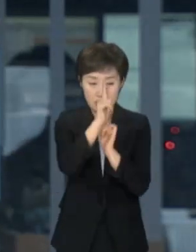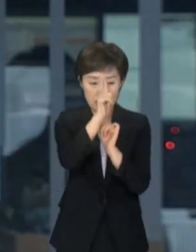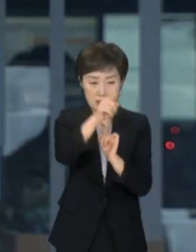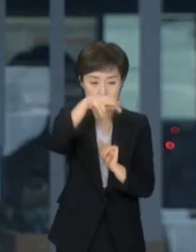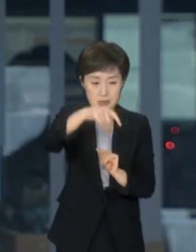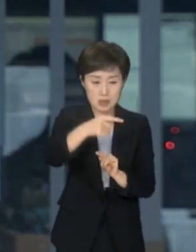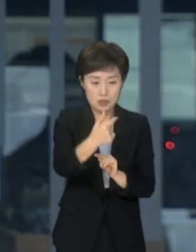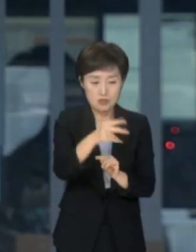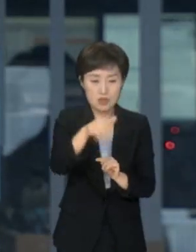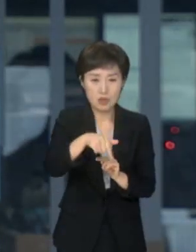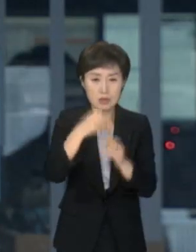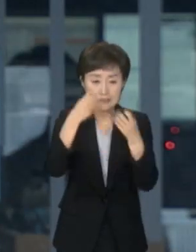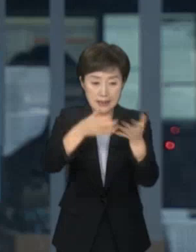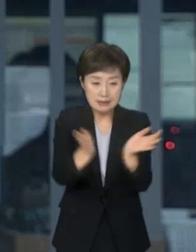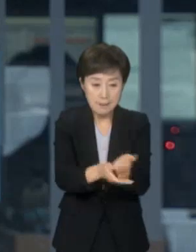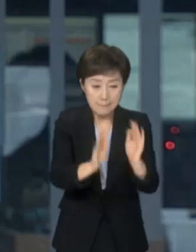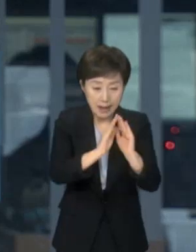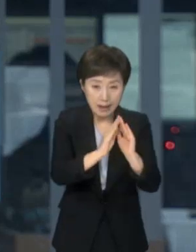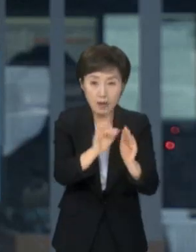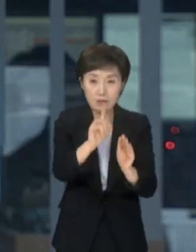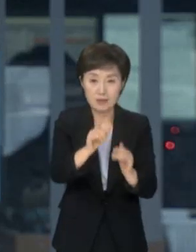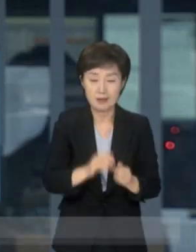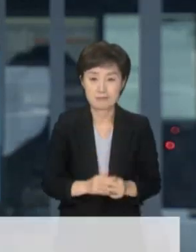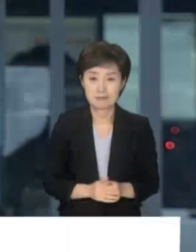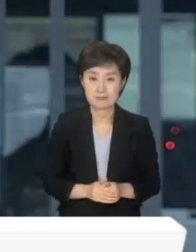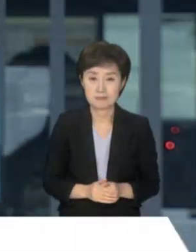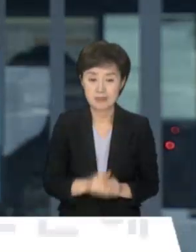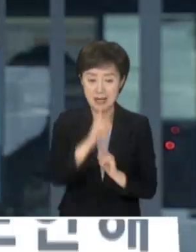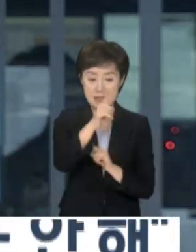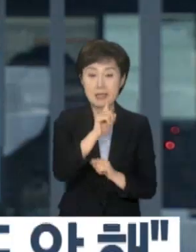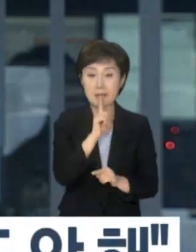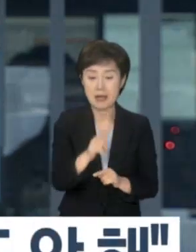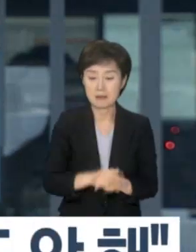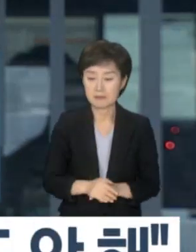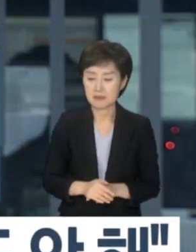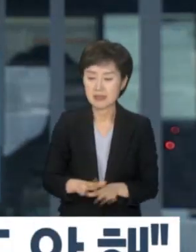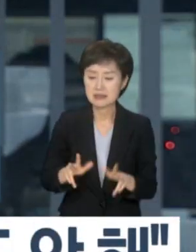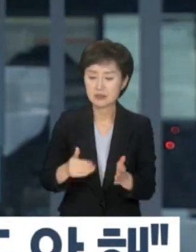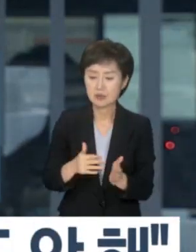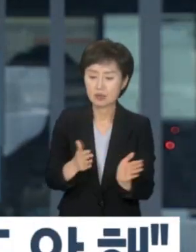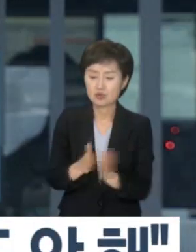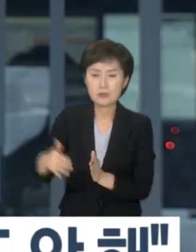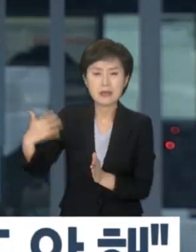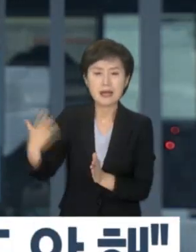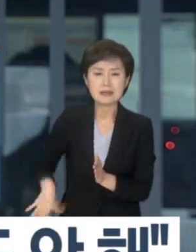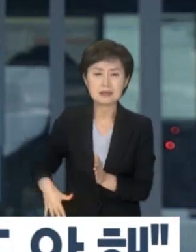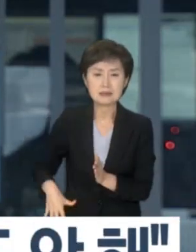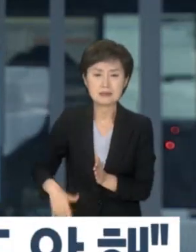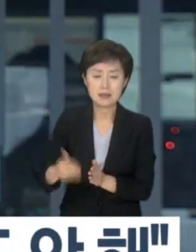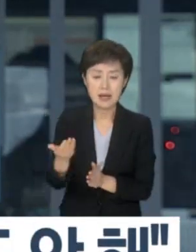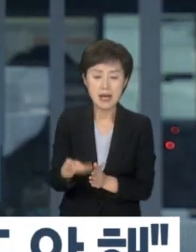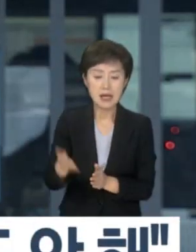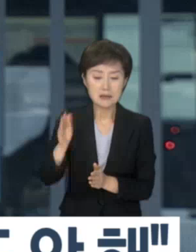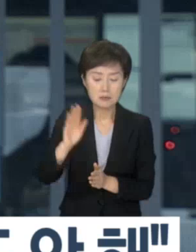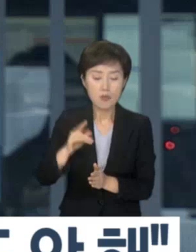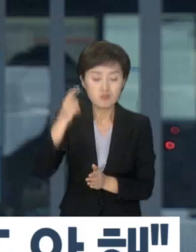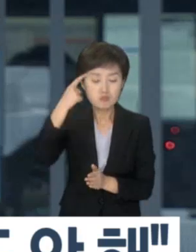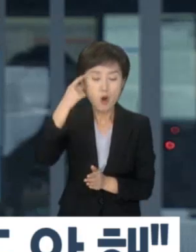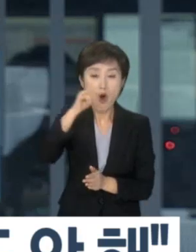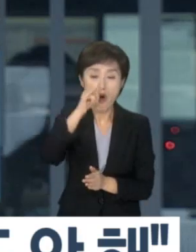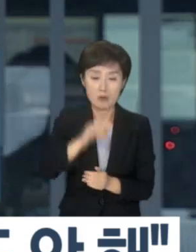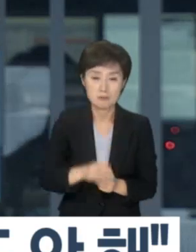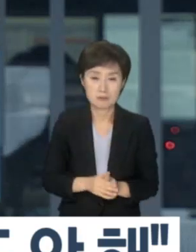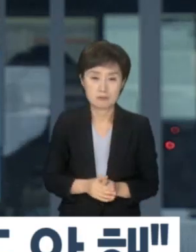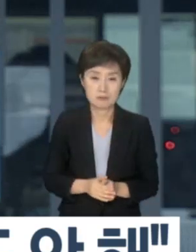받고 있는데 일단 나오는 이야기를 보면 논의하고 있지 않다. 그런데 배제하고 있지도 않다. 그런데 다만